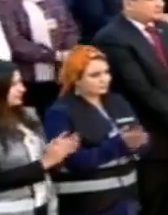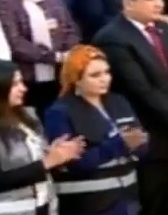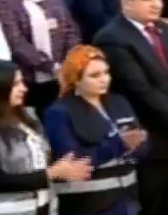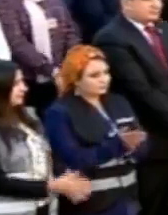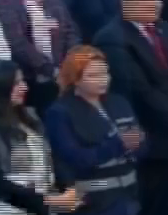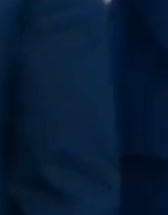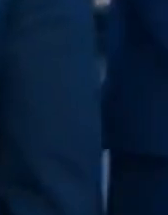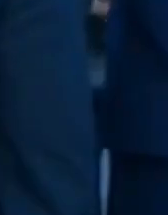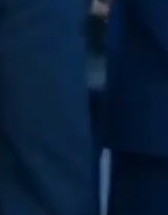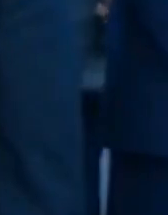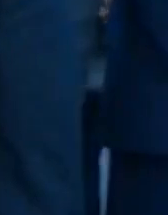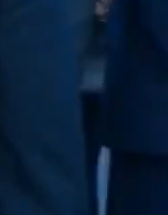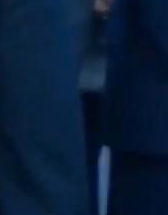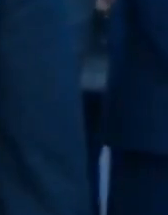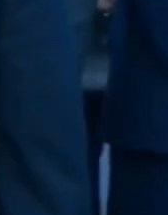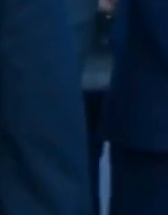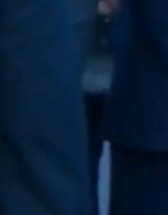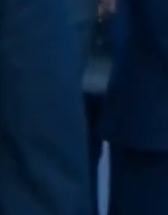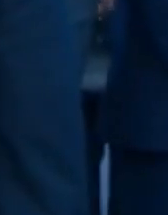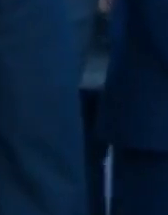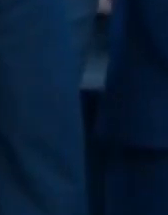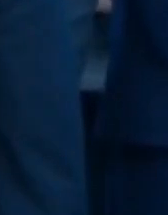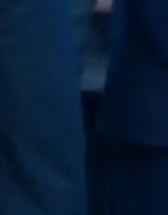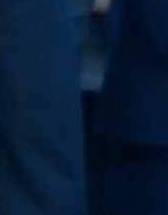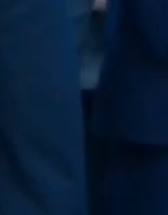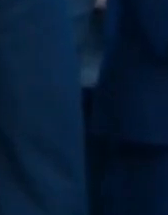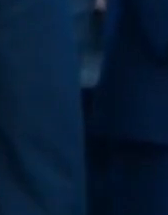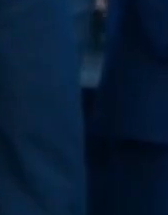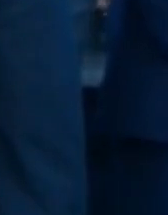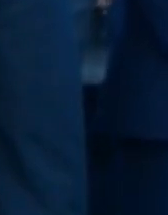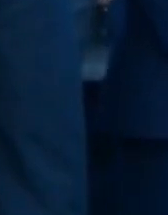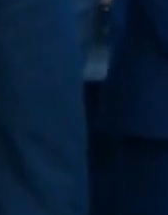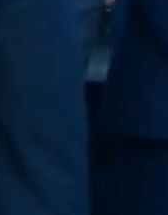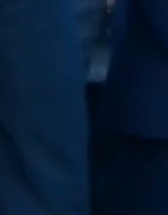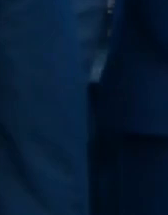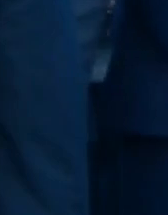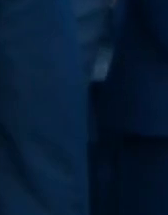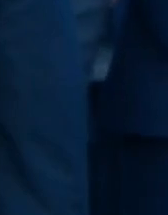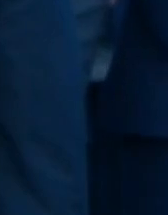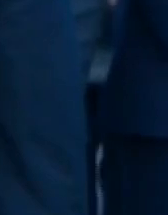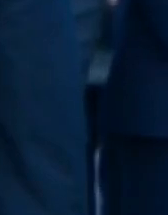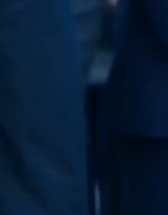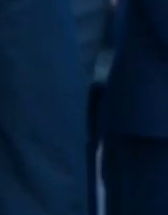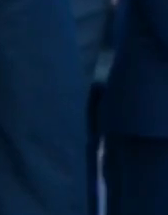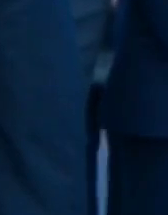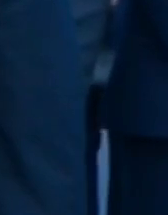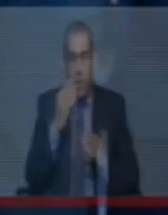الجهد اللي انتم بتعملوه الشباب والشابات اللي موجودين في الايام الصعبه اللي موجوده، اللي